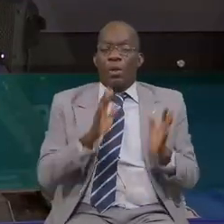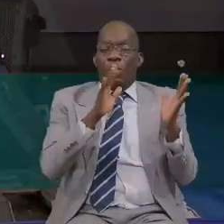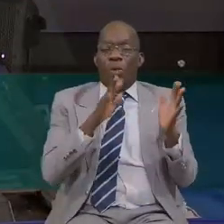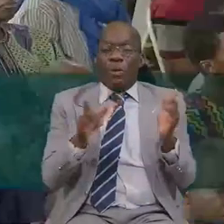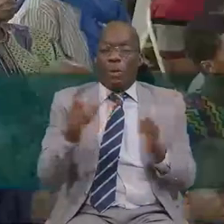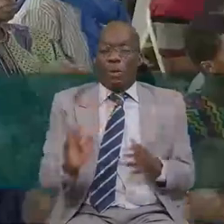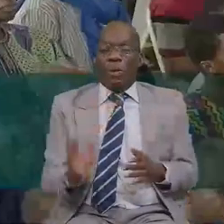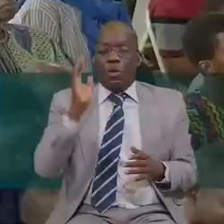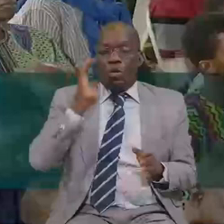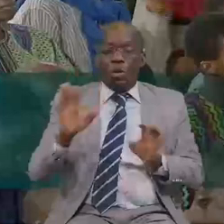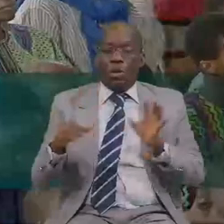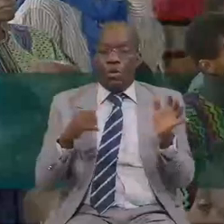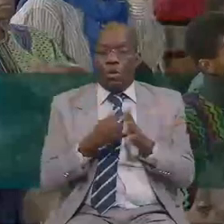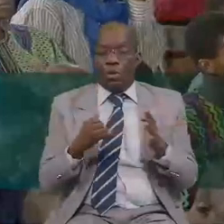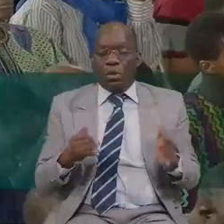fera